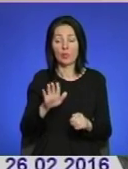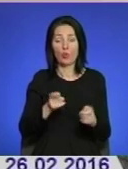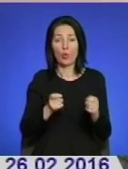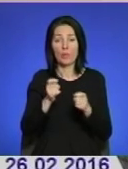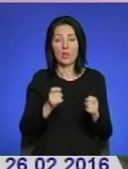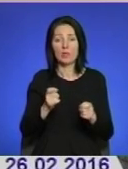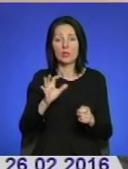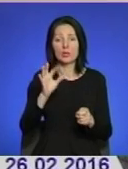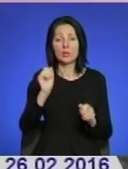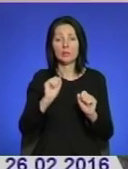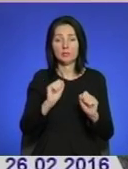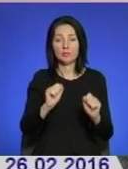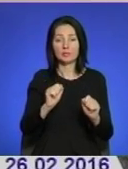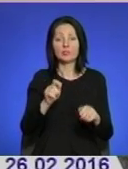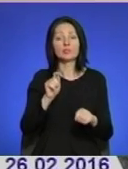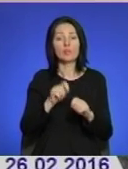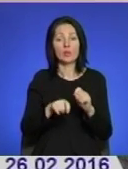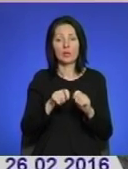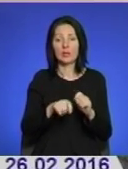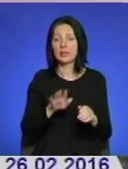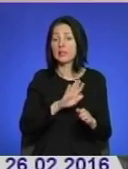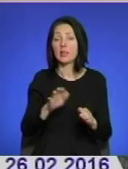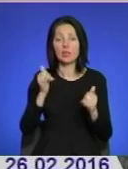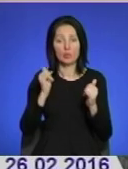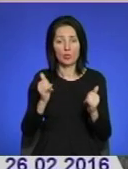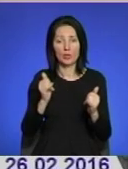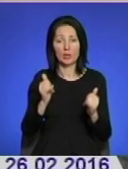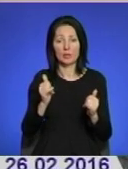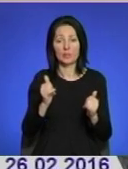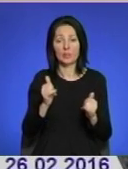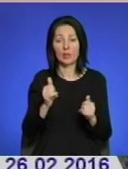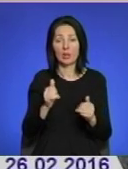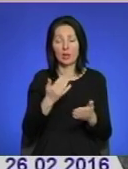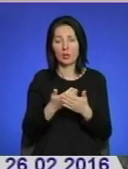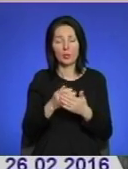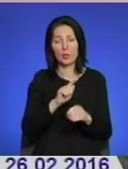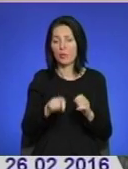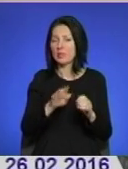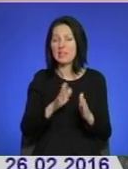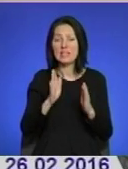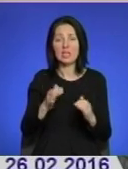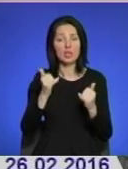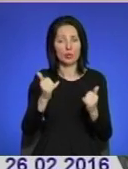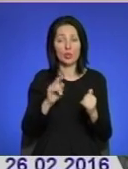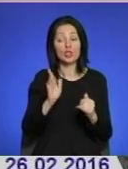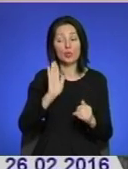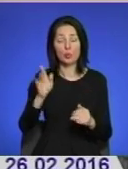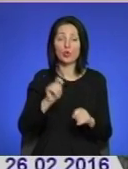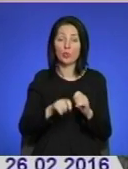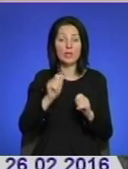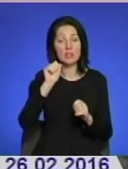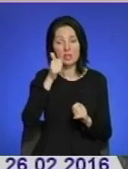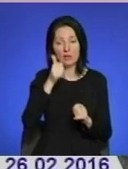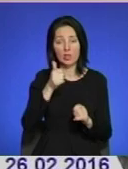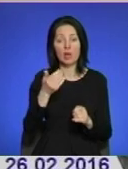управліннями соціального захисту. І перевіряються не сьогодні, тобто перевірялися не тільки сьогодні, чи будуть перевірятися